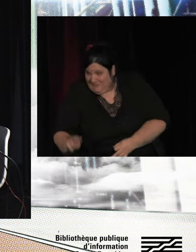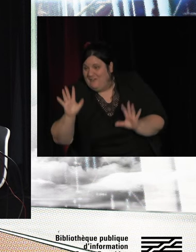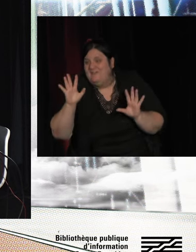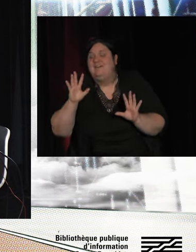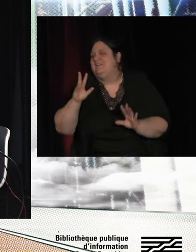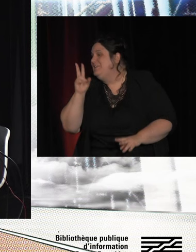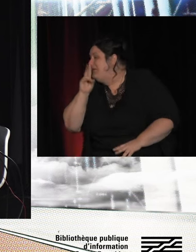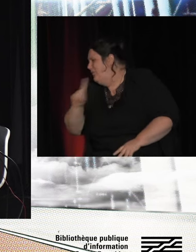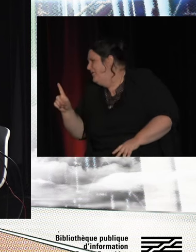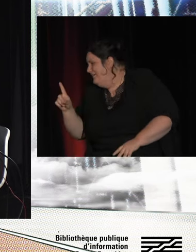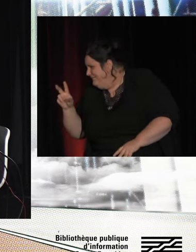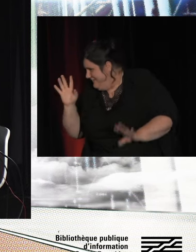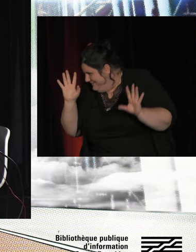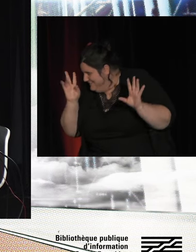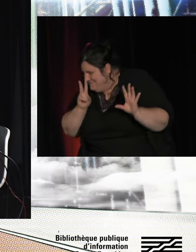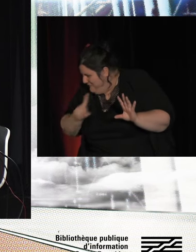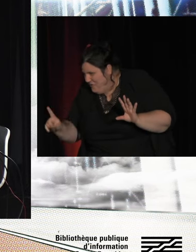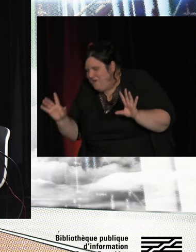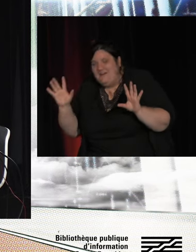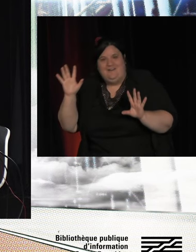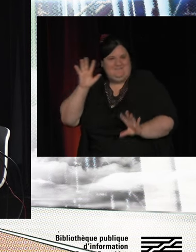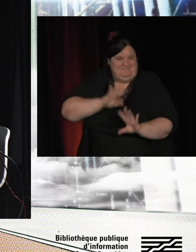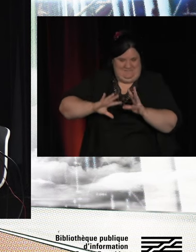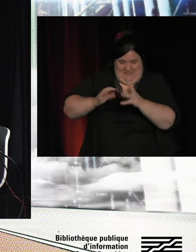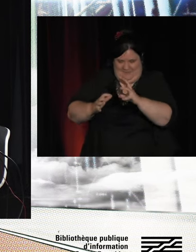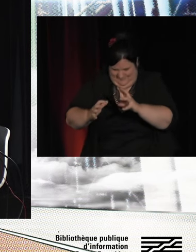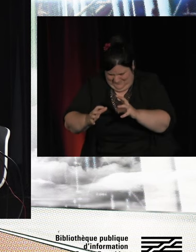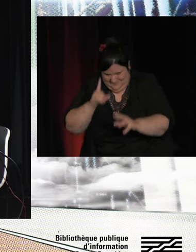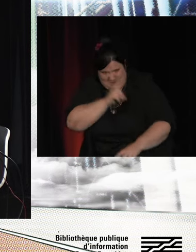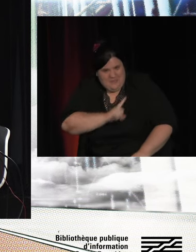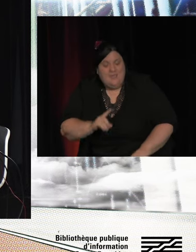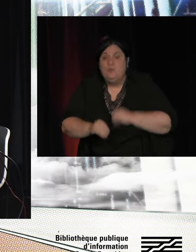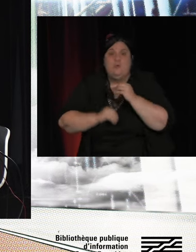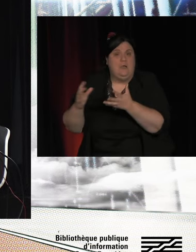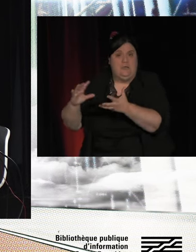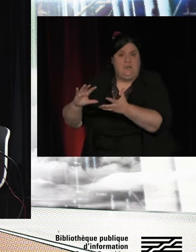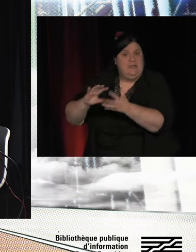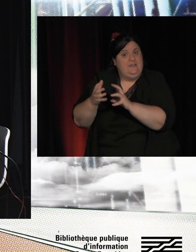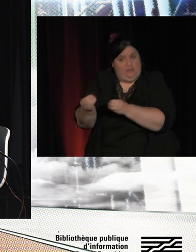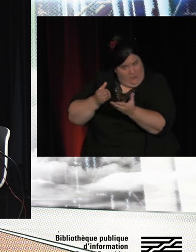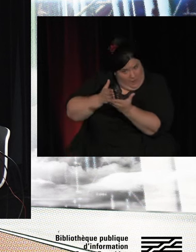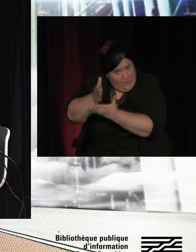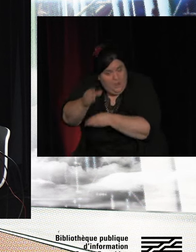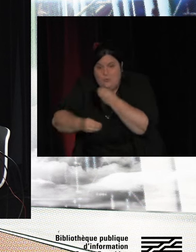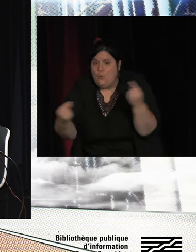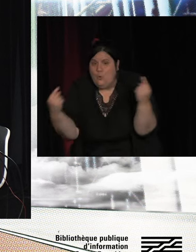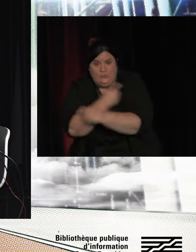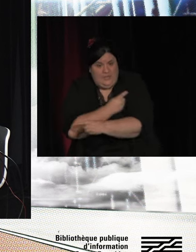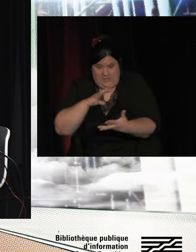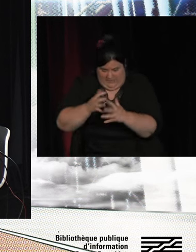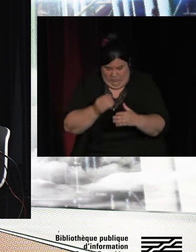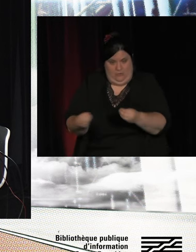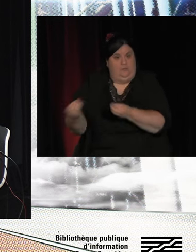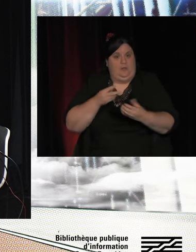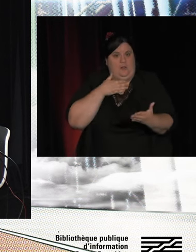C'était pas drôle, ok? Parce que des fois, vous trouvez des glitches, mais c'est pas forcément des glitches qui vous aident. C'est des glitches qui vont juste vous softlock. Et du coup, bah, vous